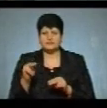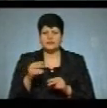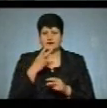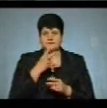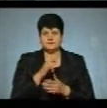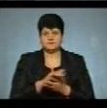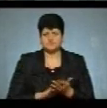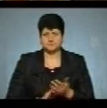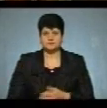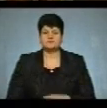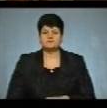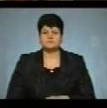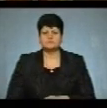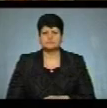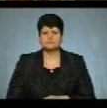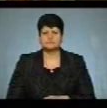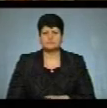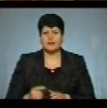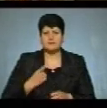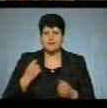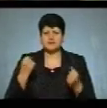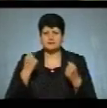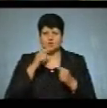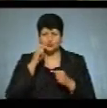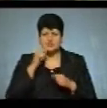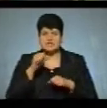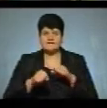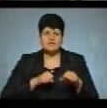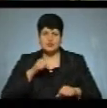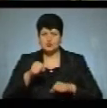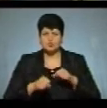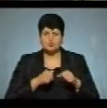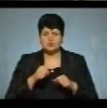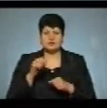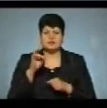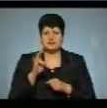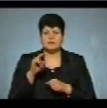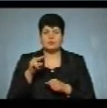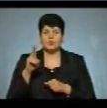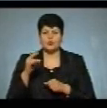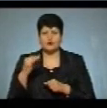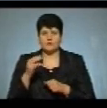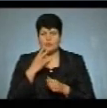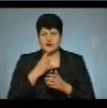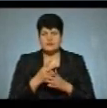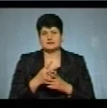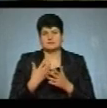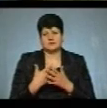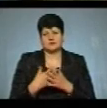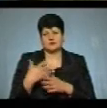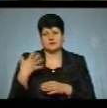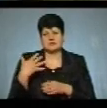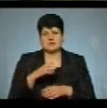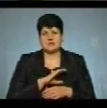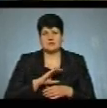Тараса Бурака. Майстер спорту України з велоспорту Назар Покойовий показує близько півсотні медалей, які